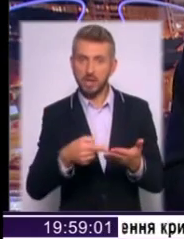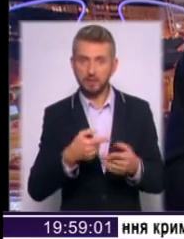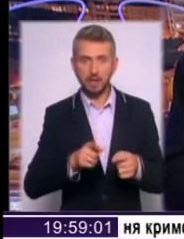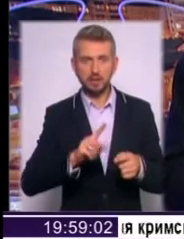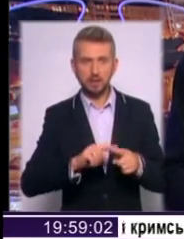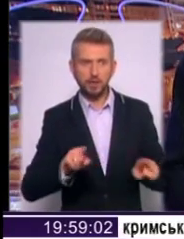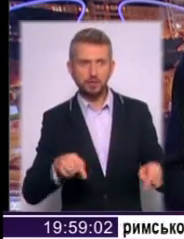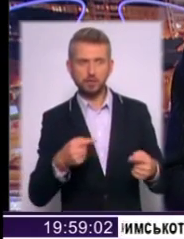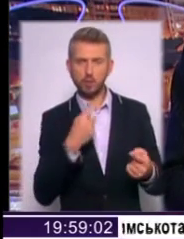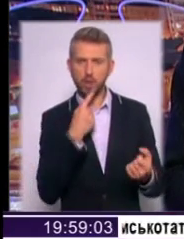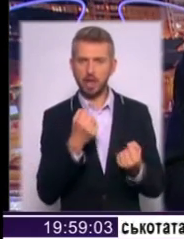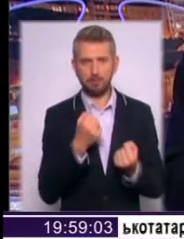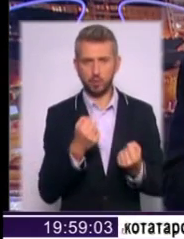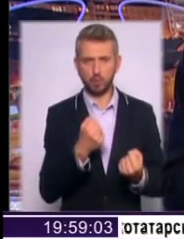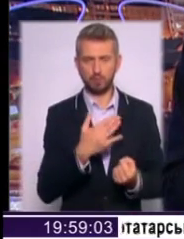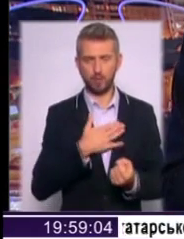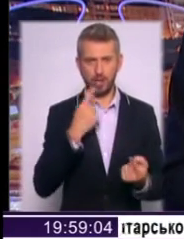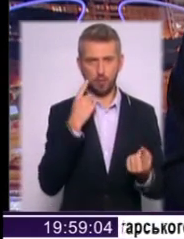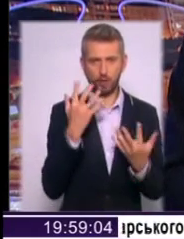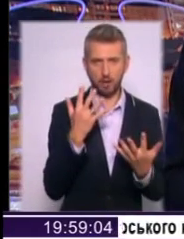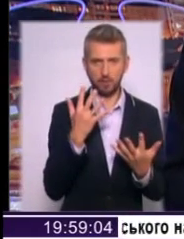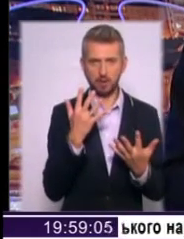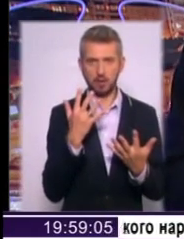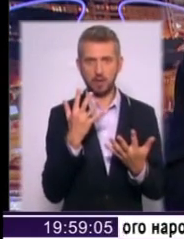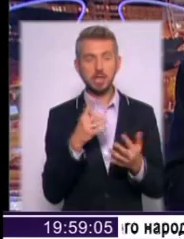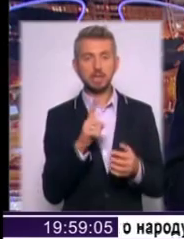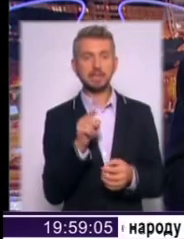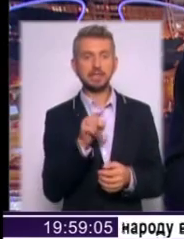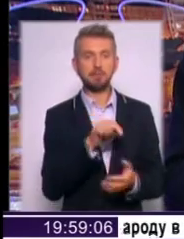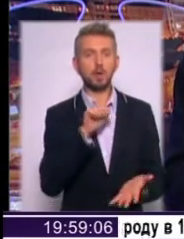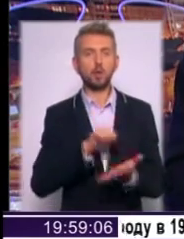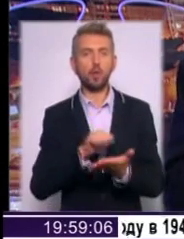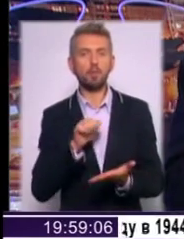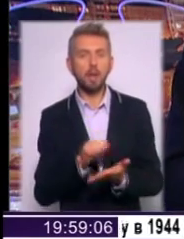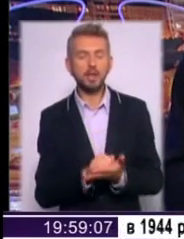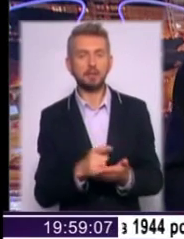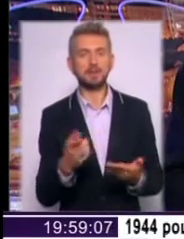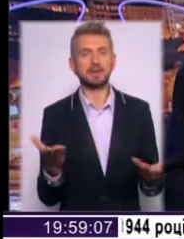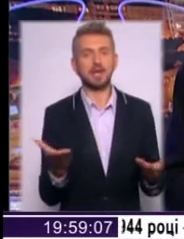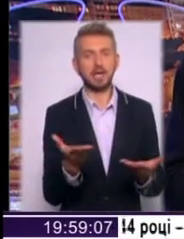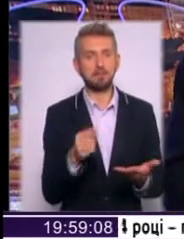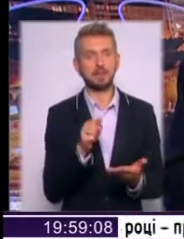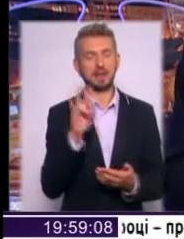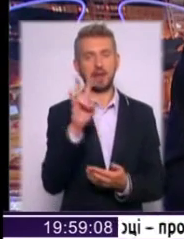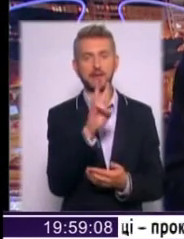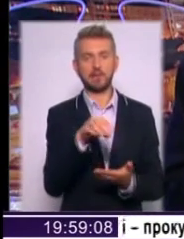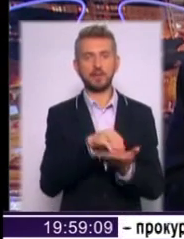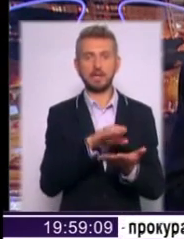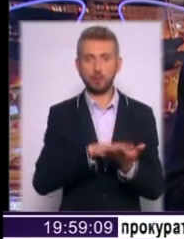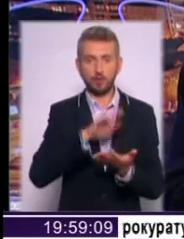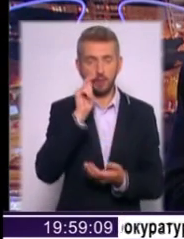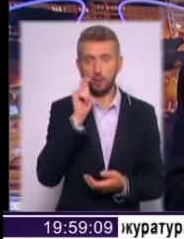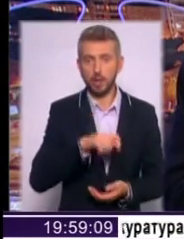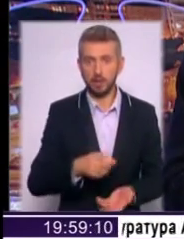створює певну напругу в моєму уявленні з тими так. документами, з якими ця, власне кажучи, церква зареєстрована в